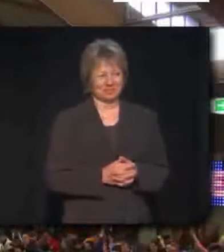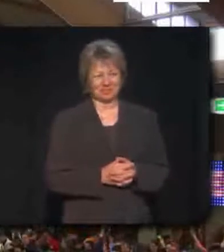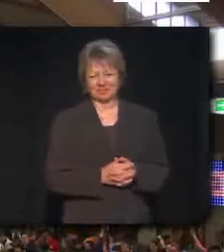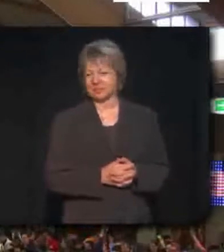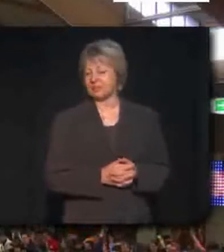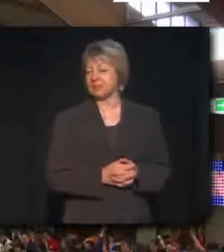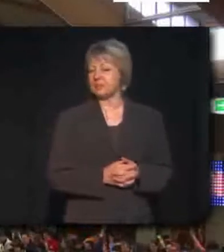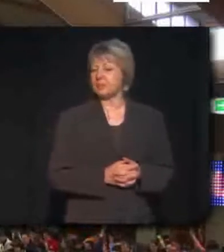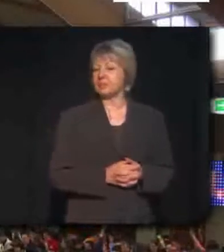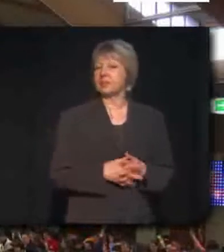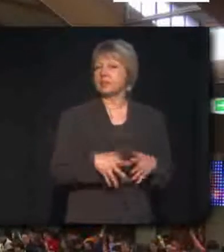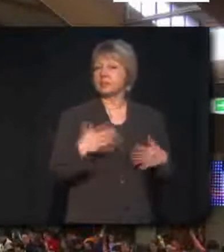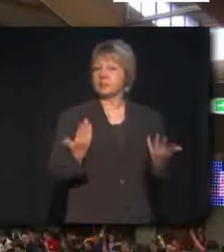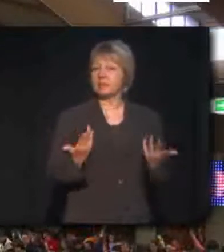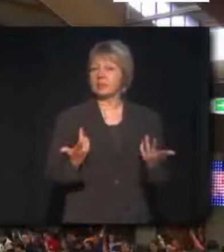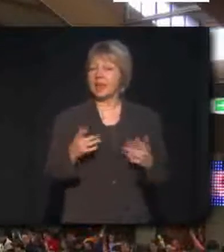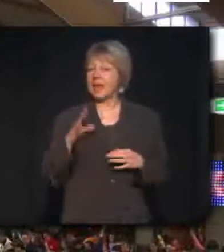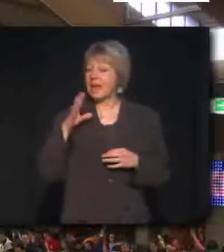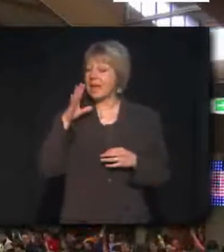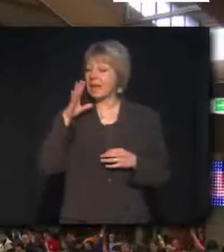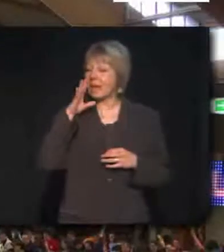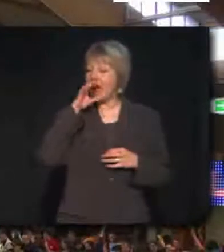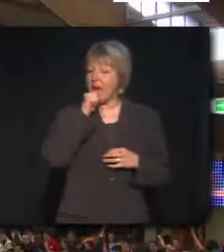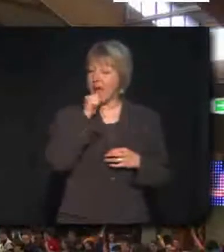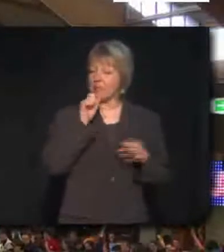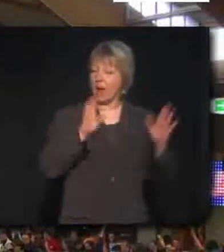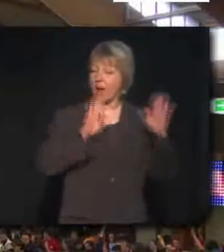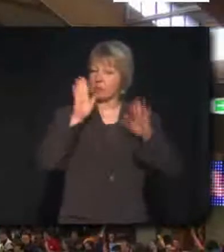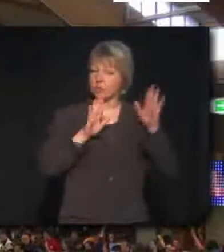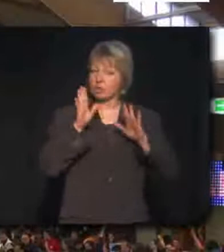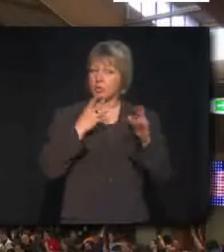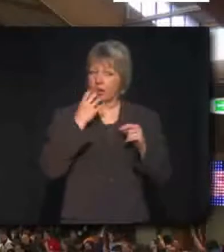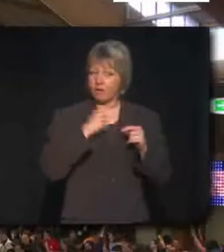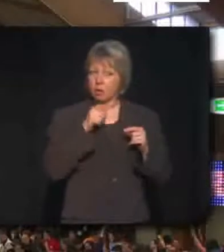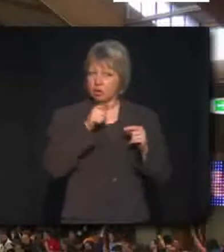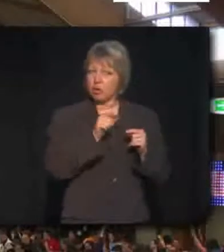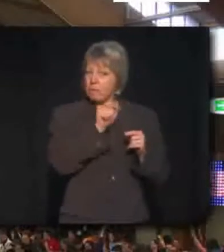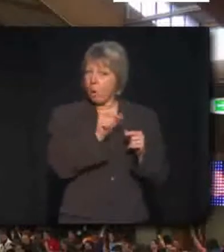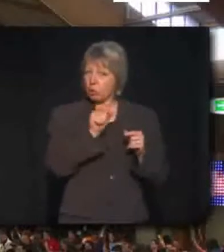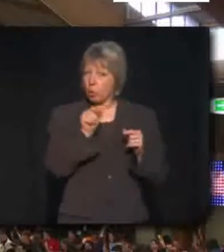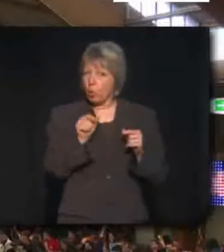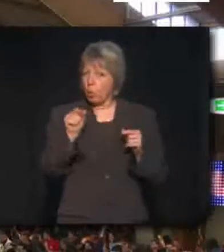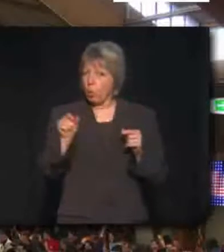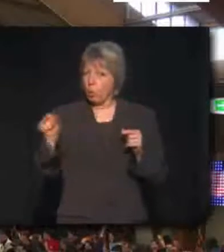haben Nick mal oder einen Schlüssel im Kopf gut